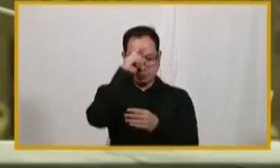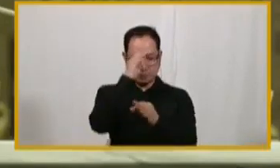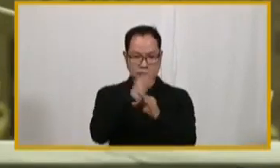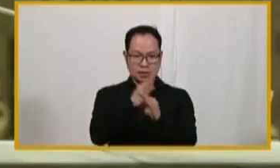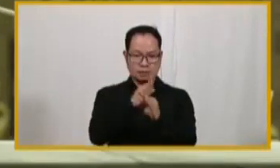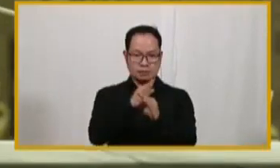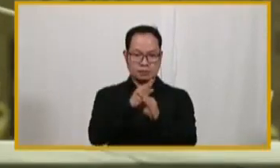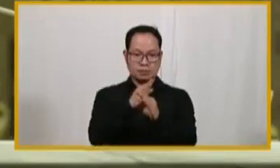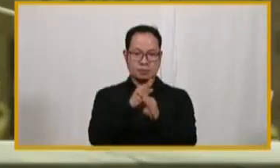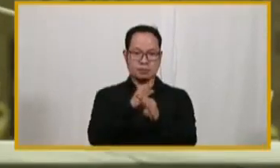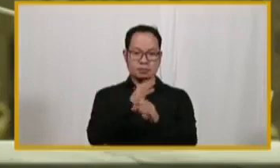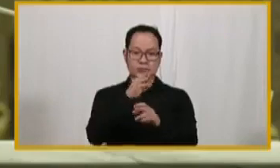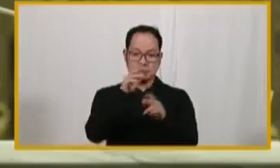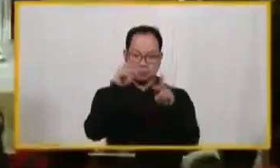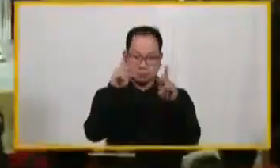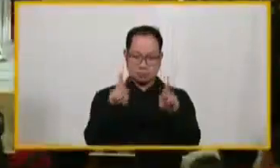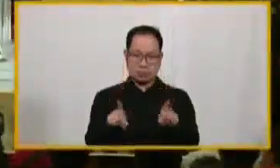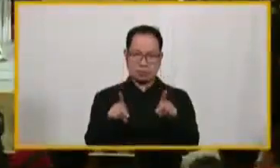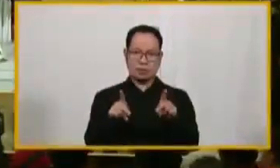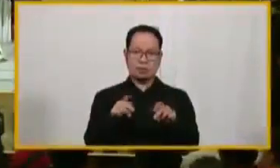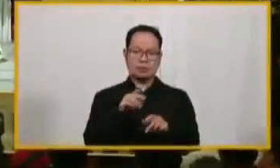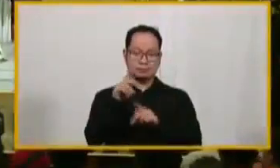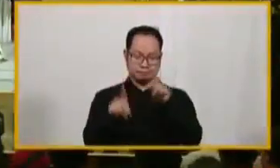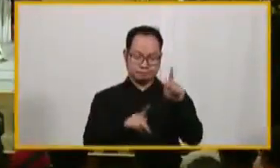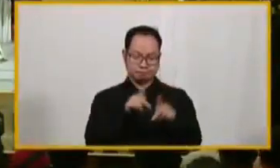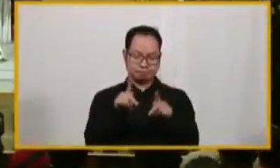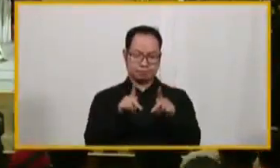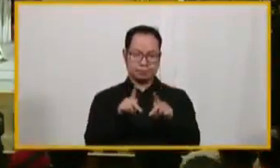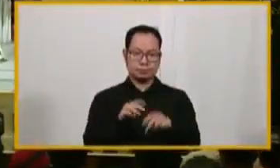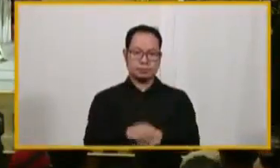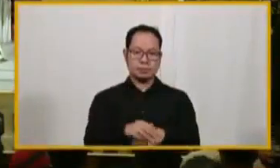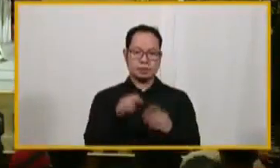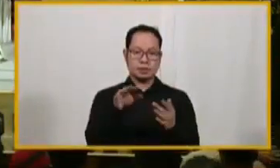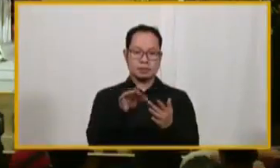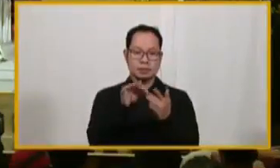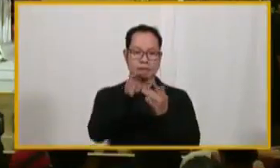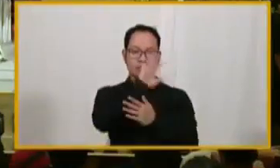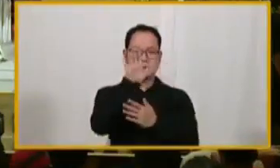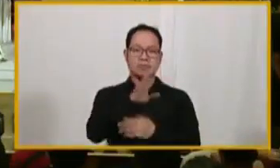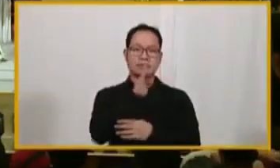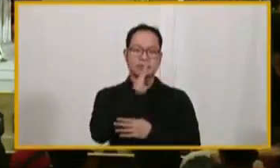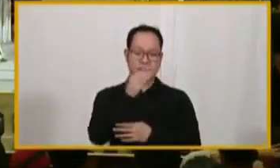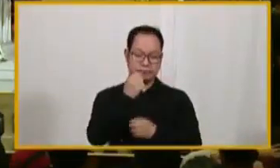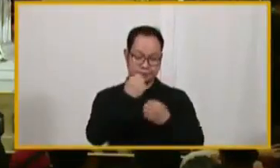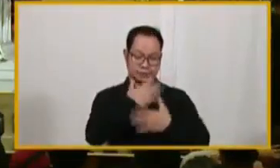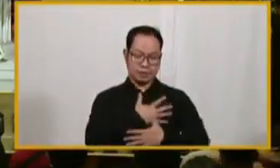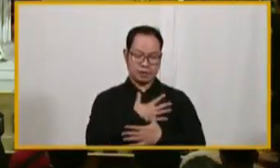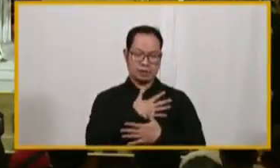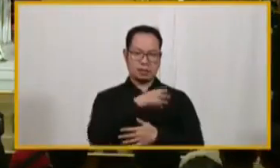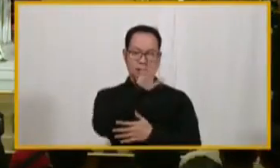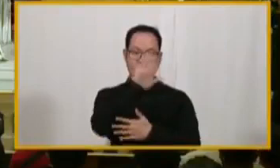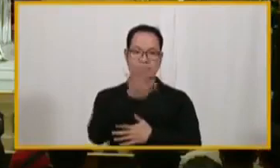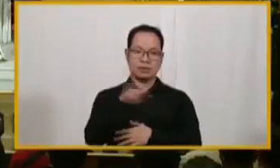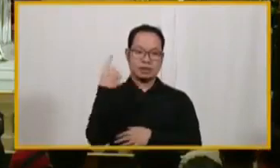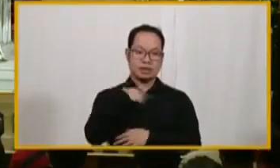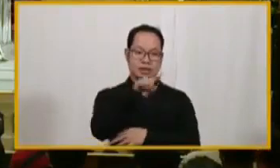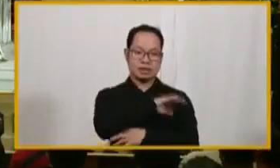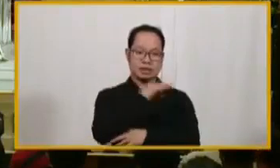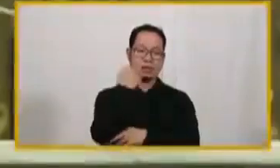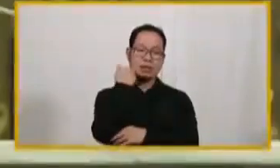na mamamayan. At lalong huwag tayong matakot at huwag nating